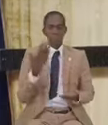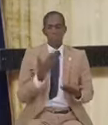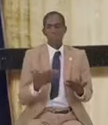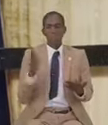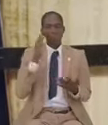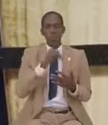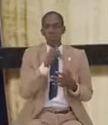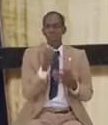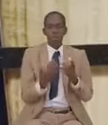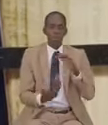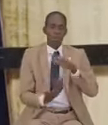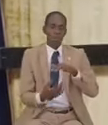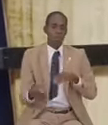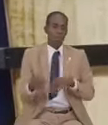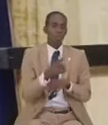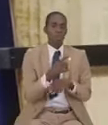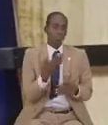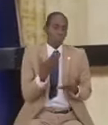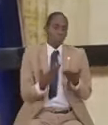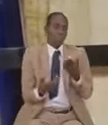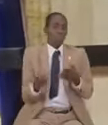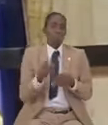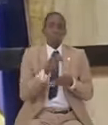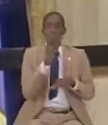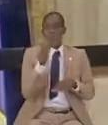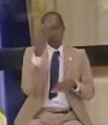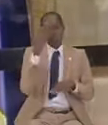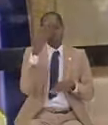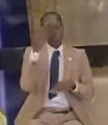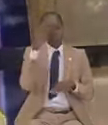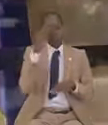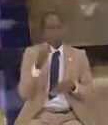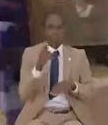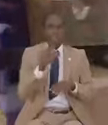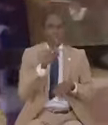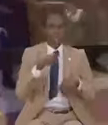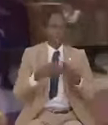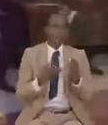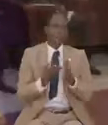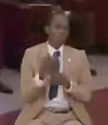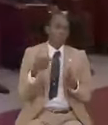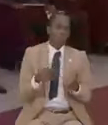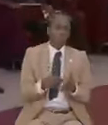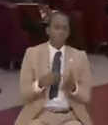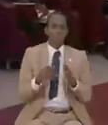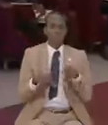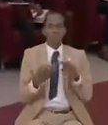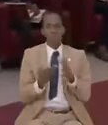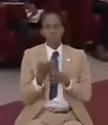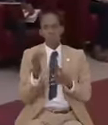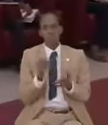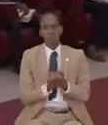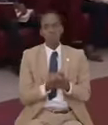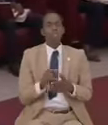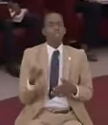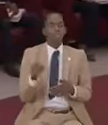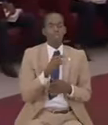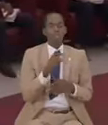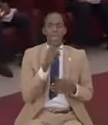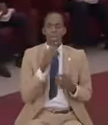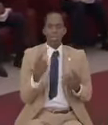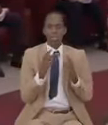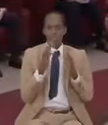fou est addante n'a pas pu les brûler quoi que vous ne sachiez pas pourquoi vous traversez ceci et cela ils sont pêcheurs et